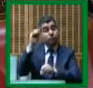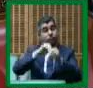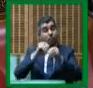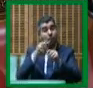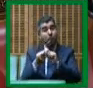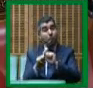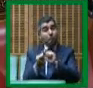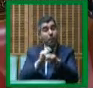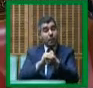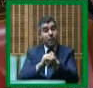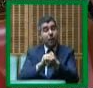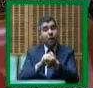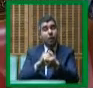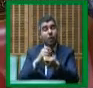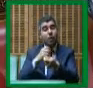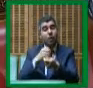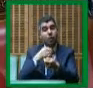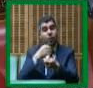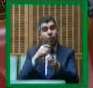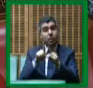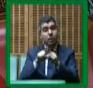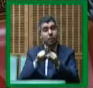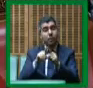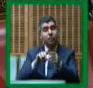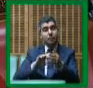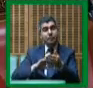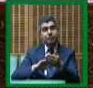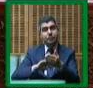ملي كتغير يعني لونفيرونمون يعني